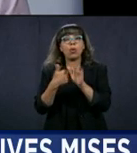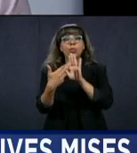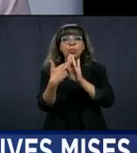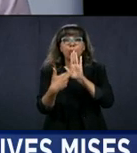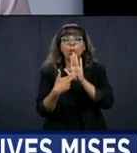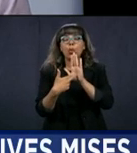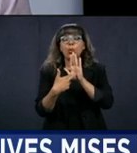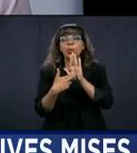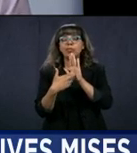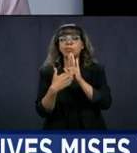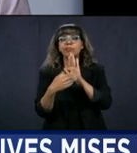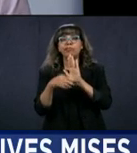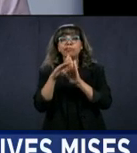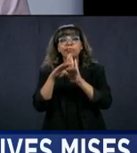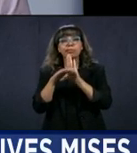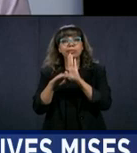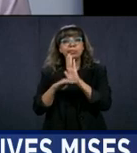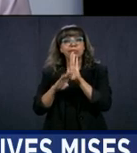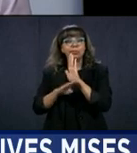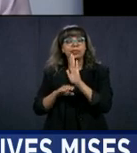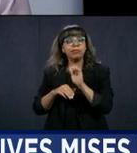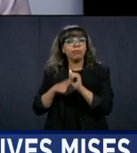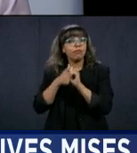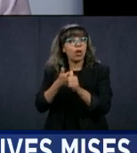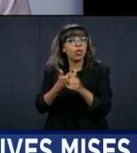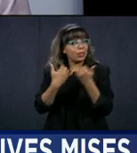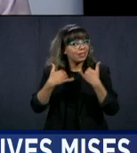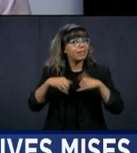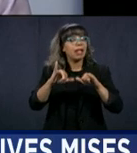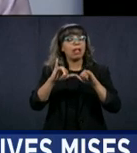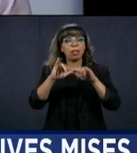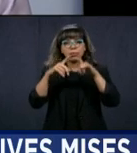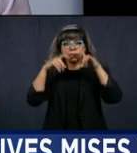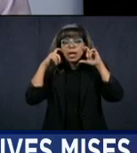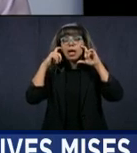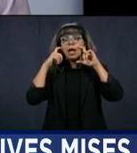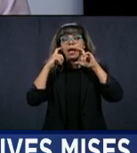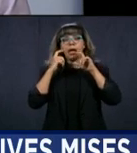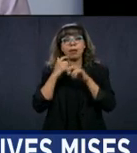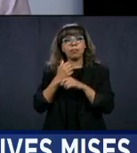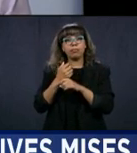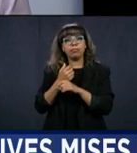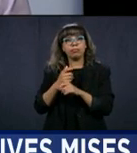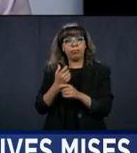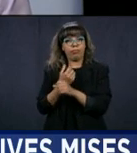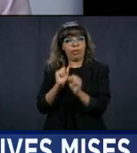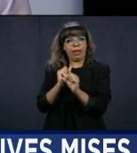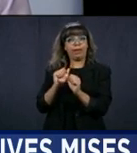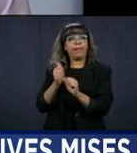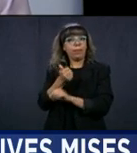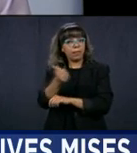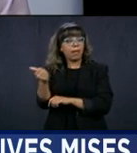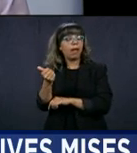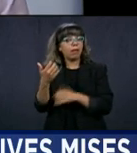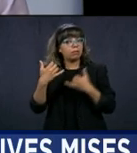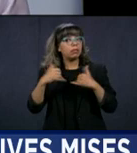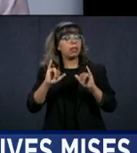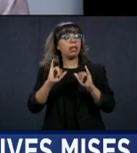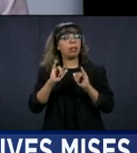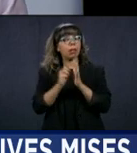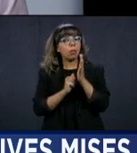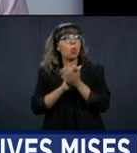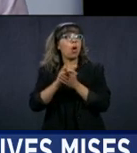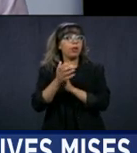disons qu'ils peuvent retourner au travail sans être trop inquiets. Mais ils doivent respecter les directives de la santé publique, c'est très